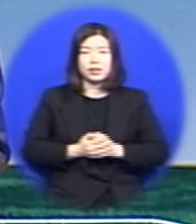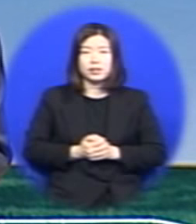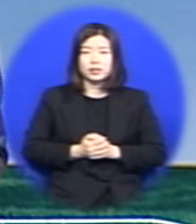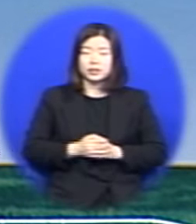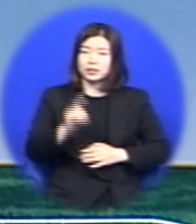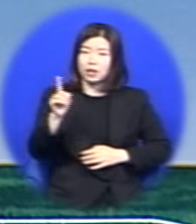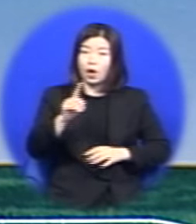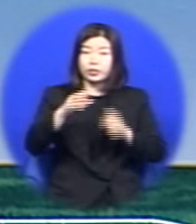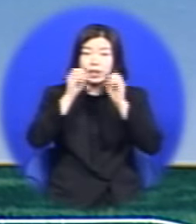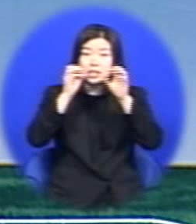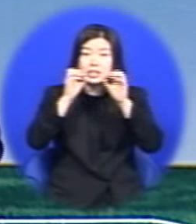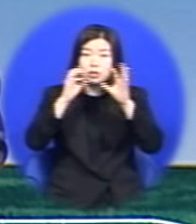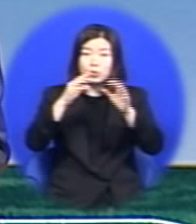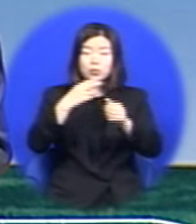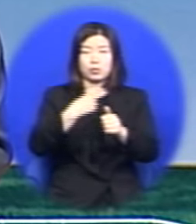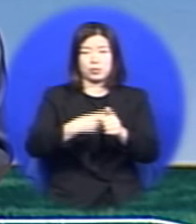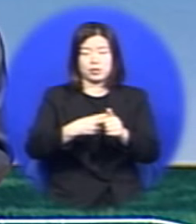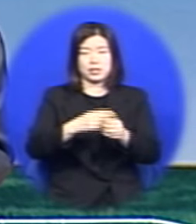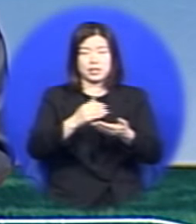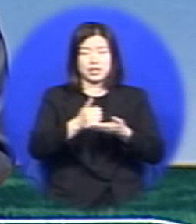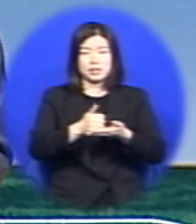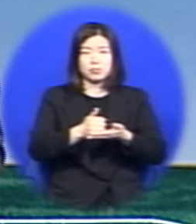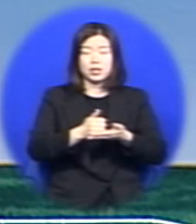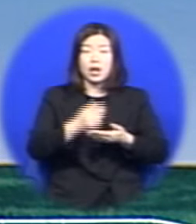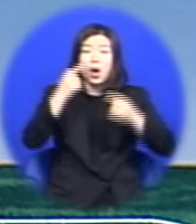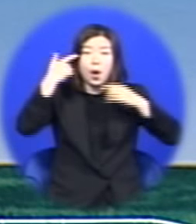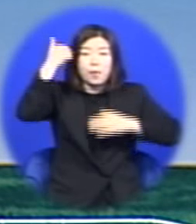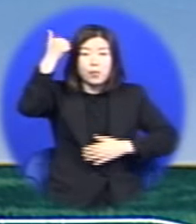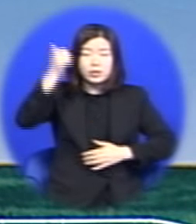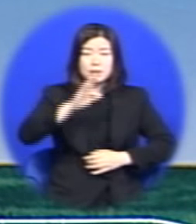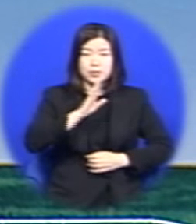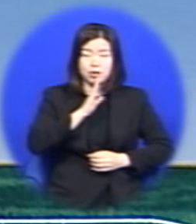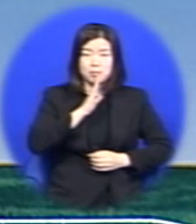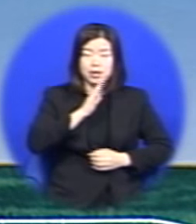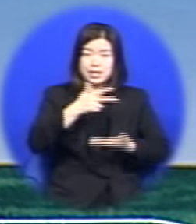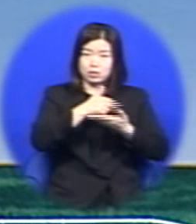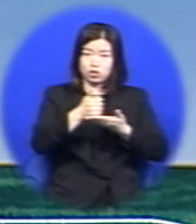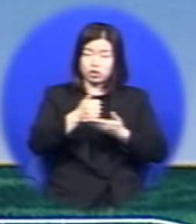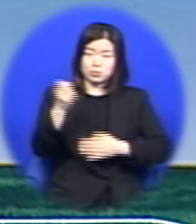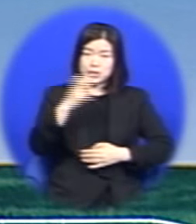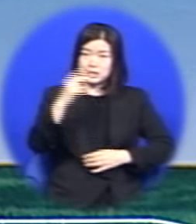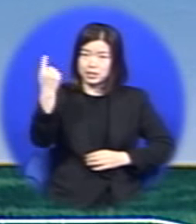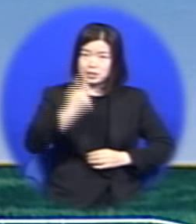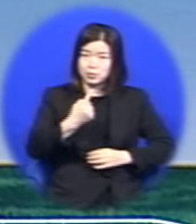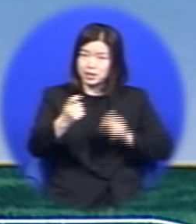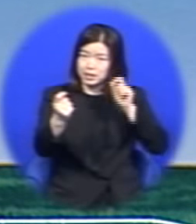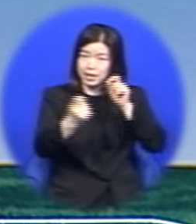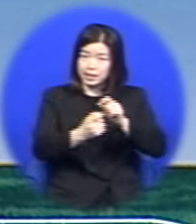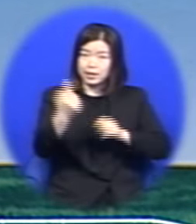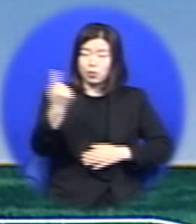어떤 전도사님이, 목사님 정말 주님의 재림이 가까운 게 맞습니까?